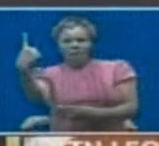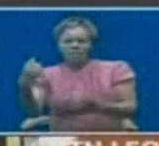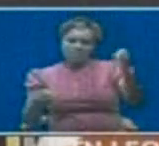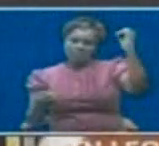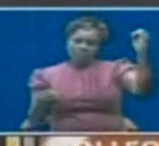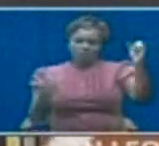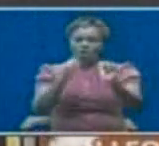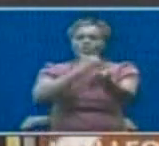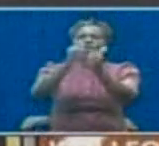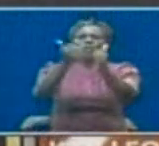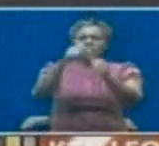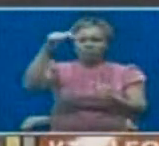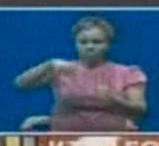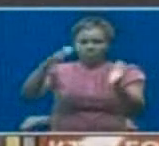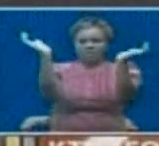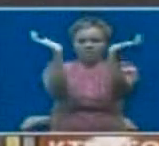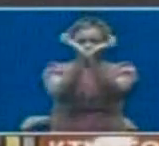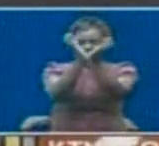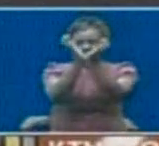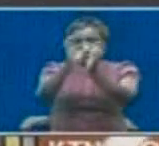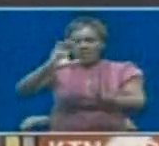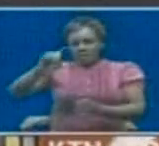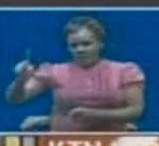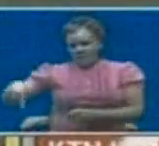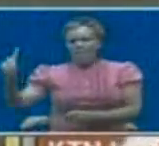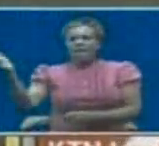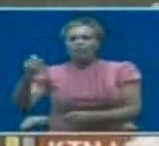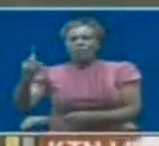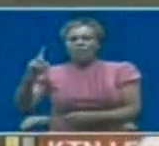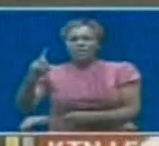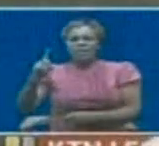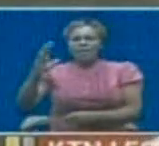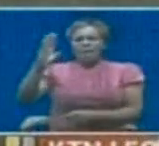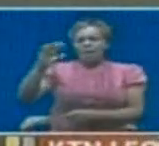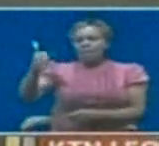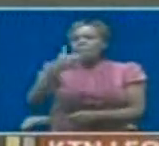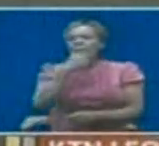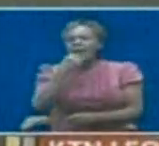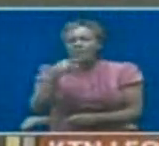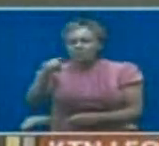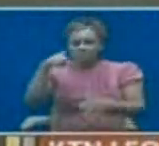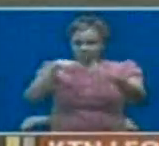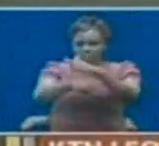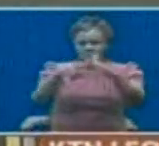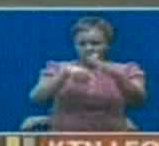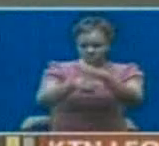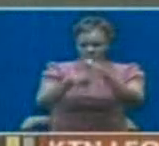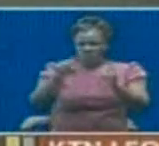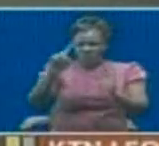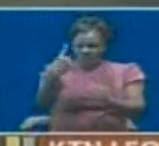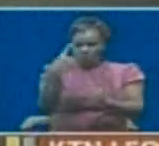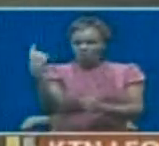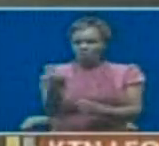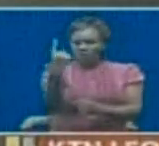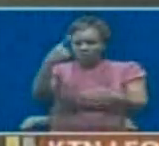katika mechi iliyochezwa uwanja wa City hapa jijini Nairobi. George Blackberry Odhiambo alifunga bao la